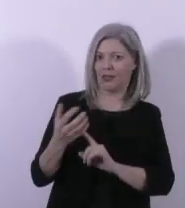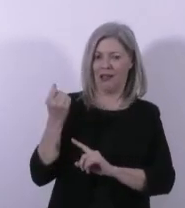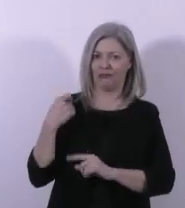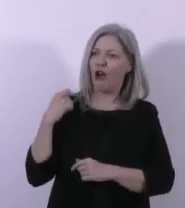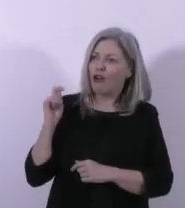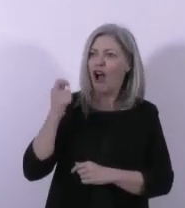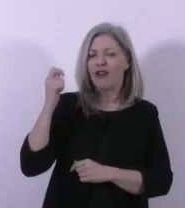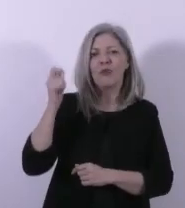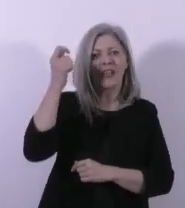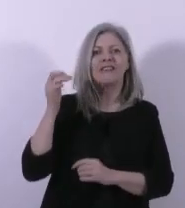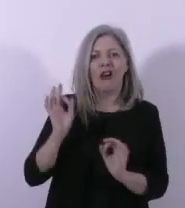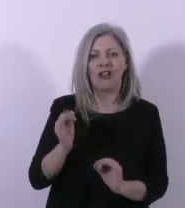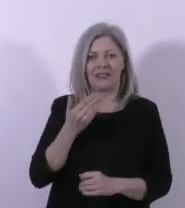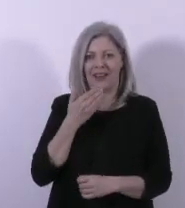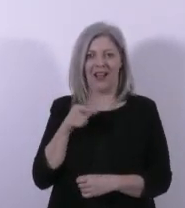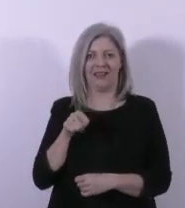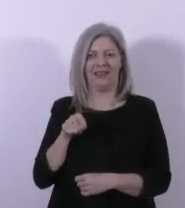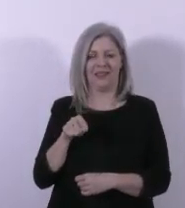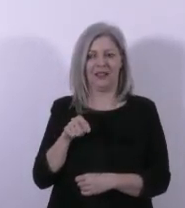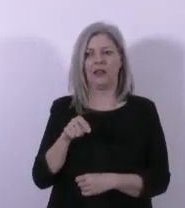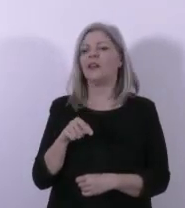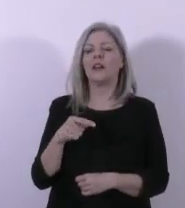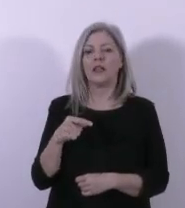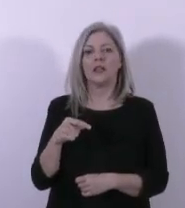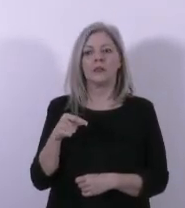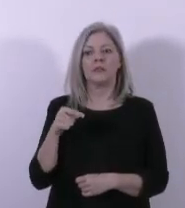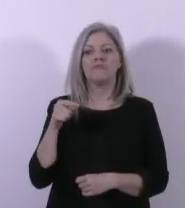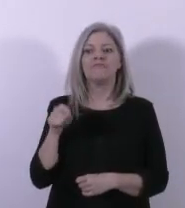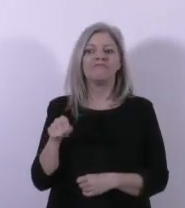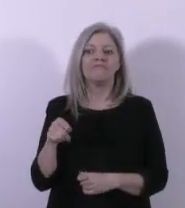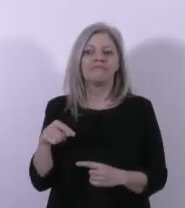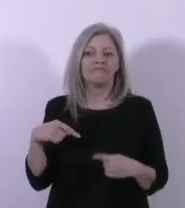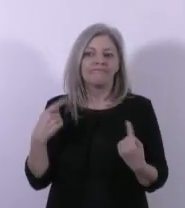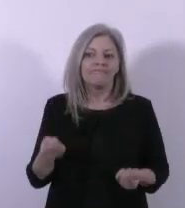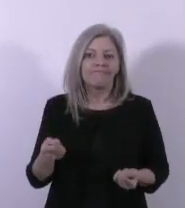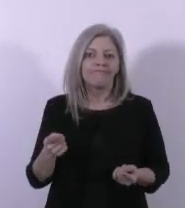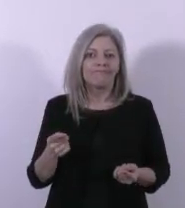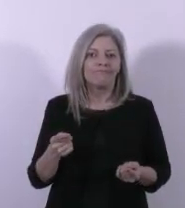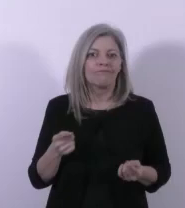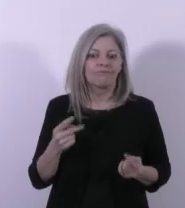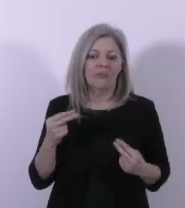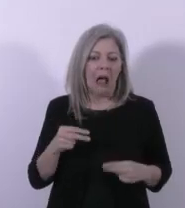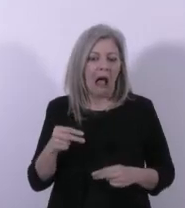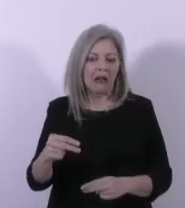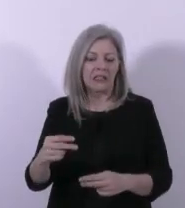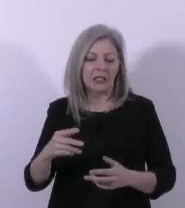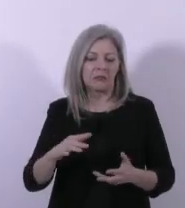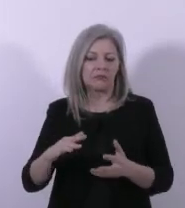che abbiamo avuto. Questo dà di fatto che negli anni ci siamo trovati ad aver perso